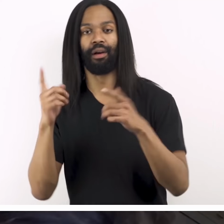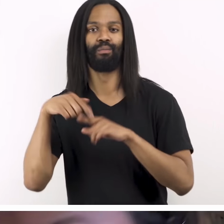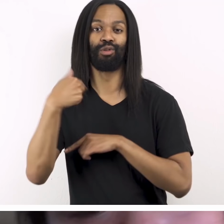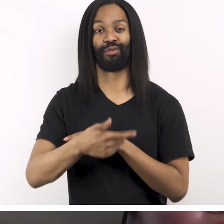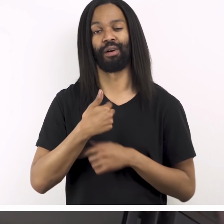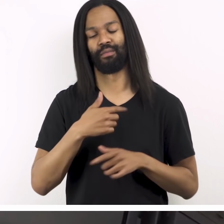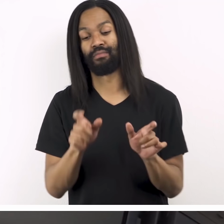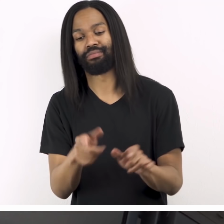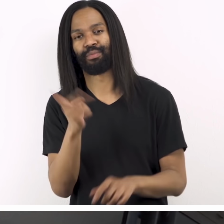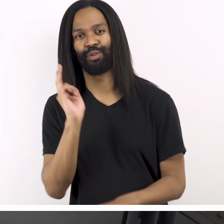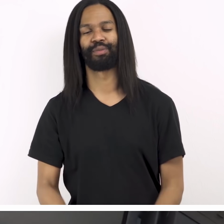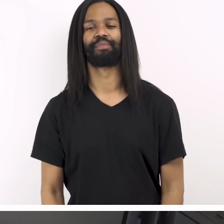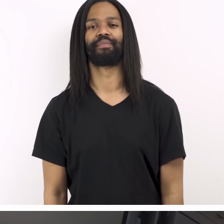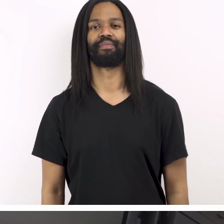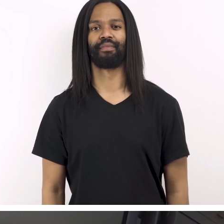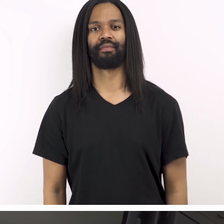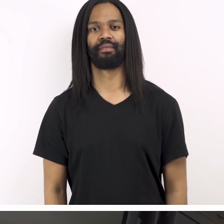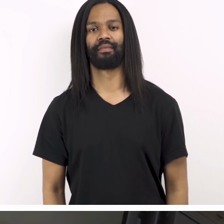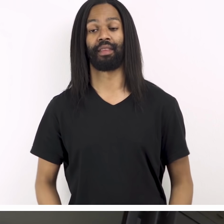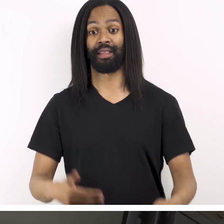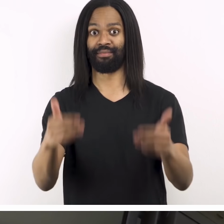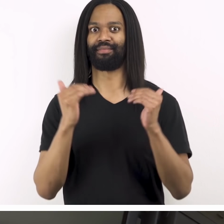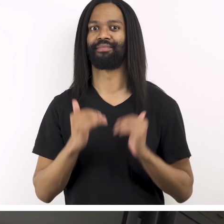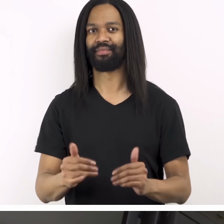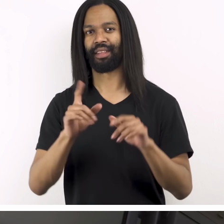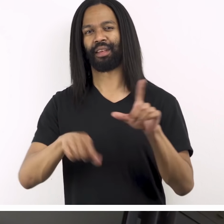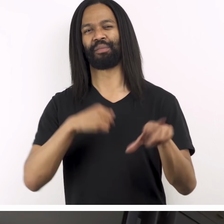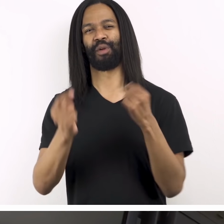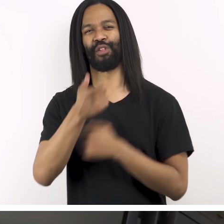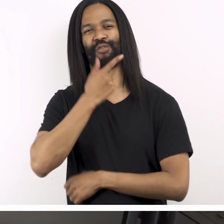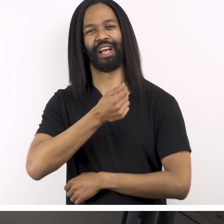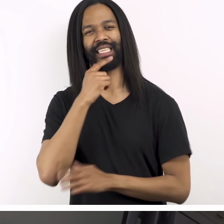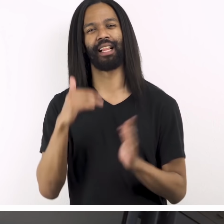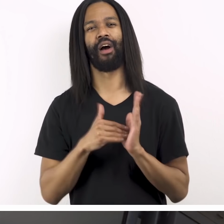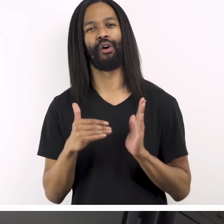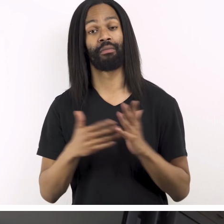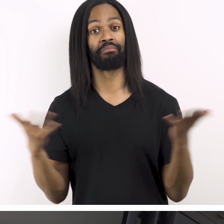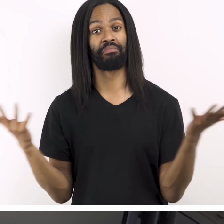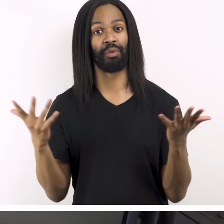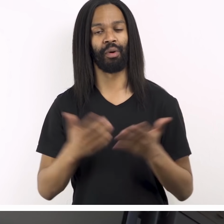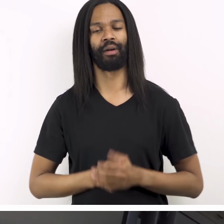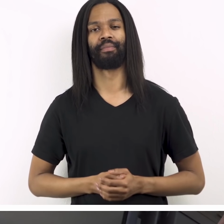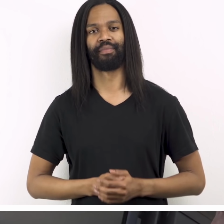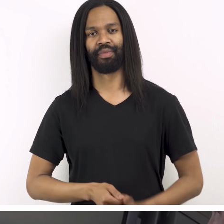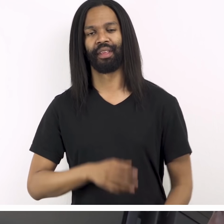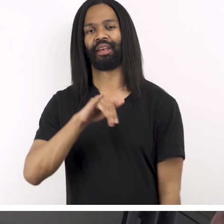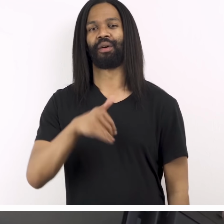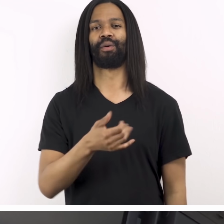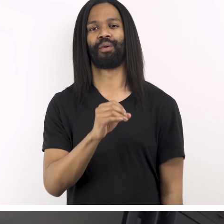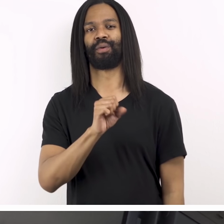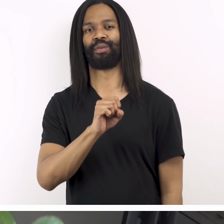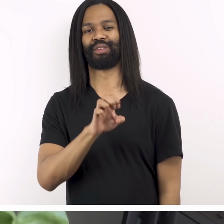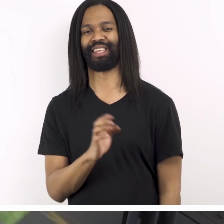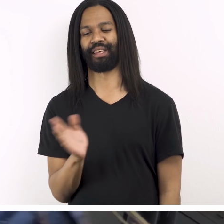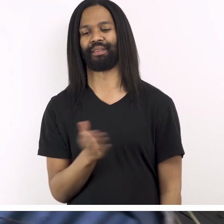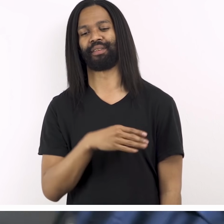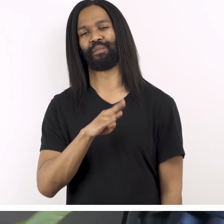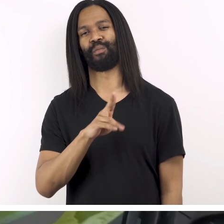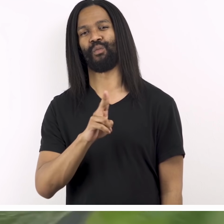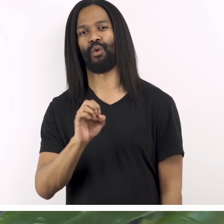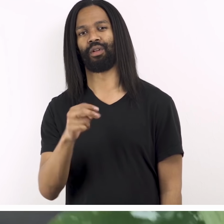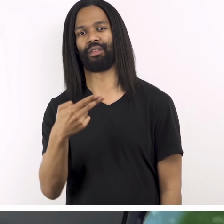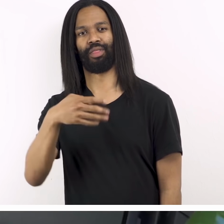je ferai un peu plus attention la prochaine fois. Ensuite, parmi les plantes faciles, alors ça aussi, je vous l'avais présenté, c'est notre fameux Rosé Bueno.